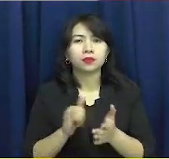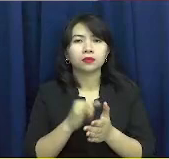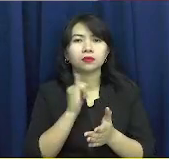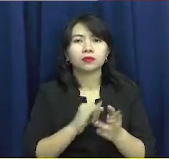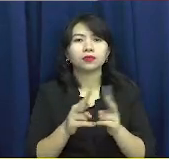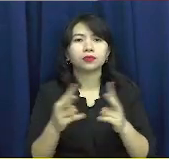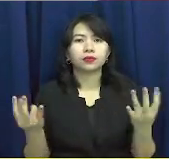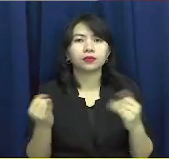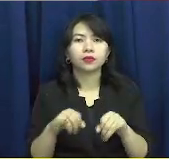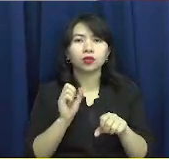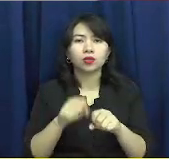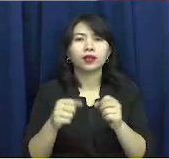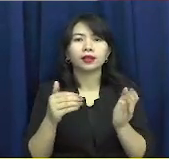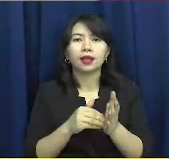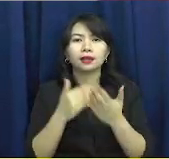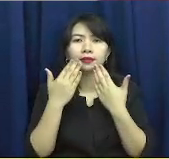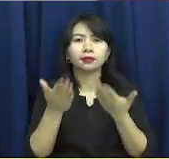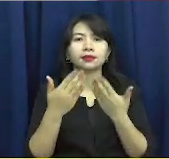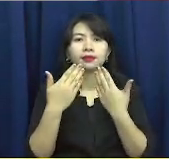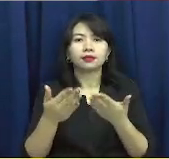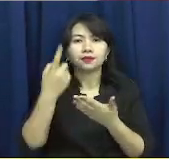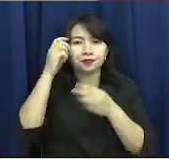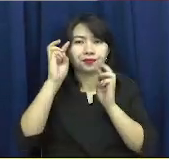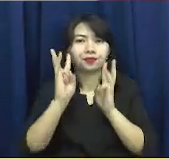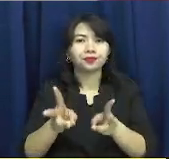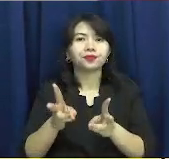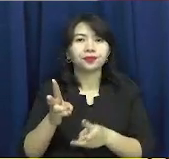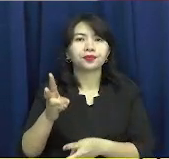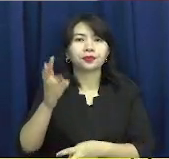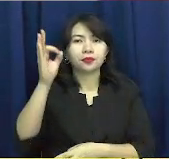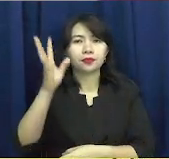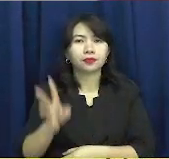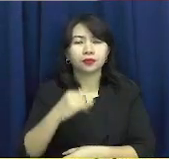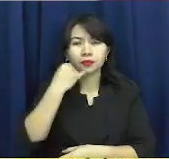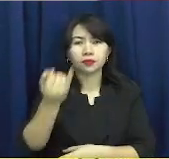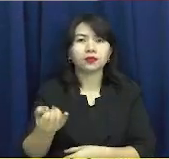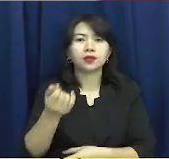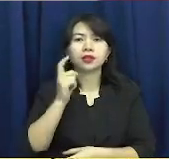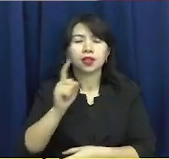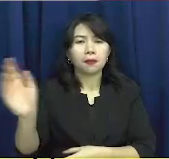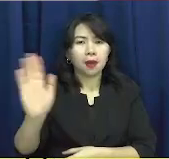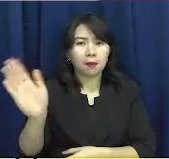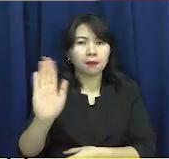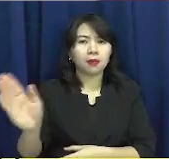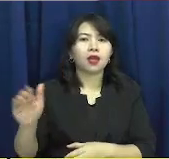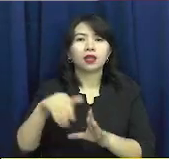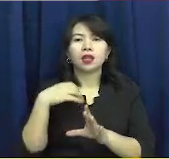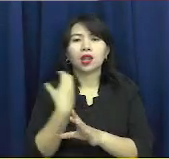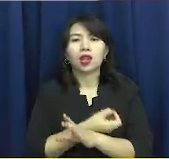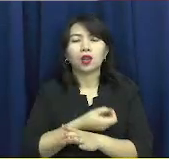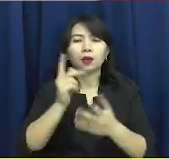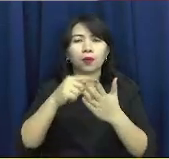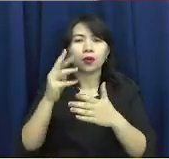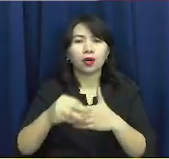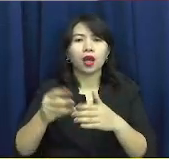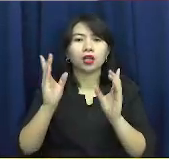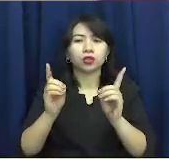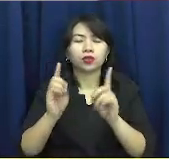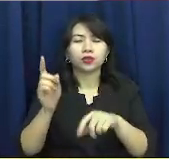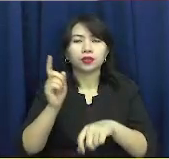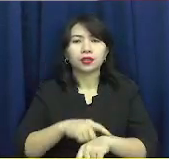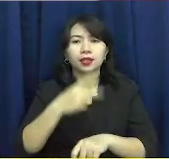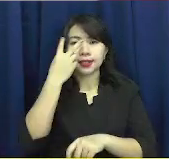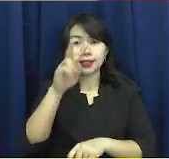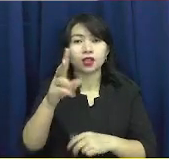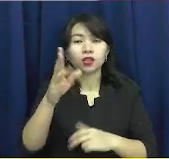for that, brethren. Maraming salamat po sa pag-tune in po ninyo. Brother Johnny Lear signing off sa ating programa, The Baptist Lunch Program Doctrinal Episode.